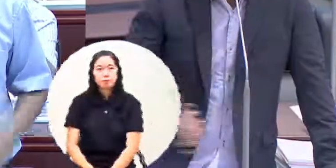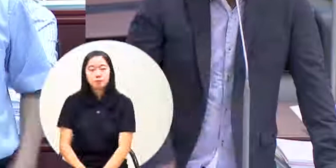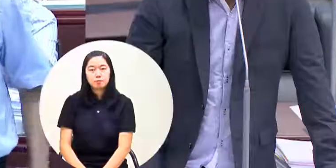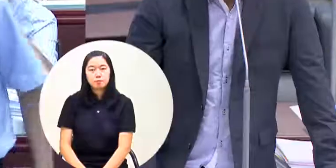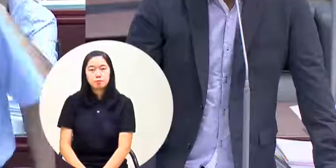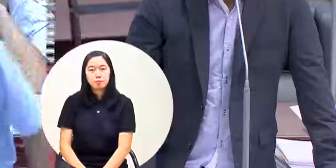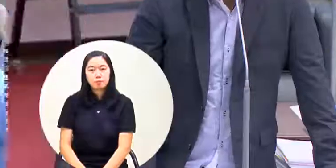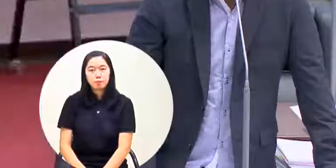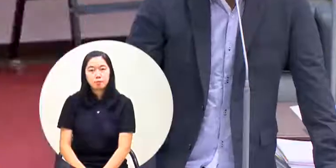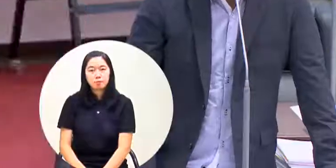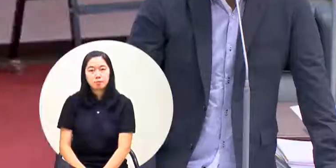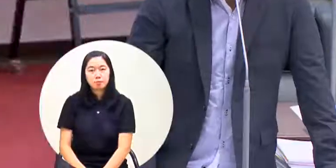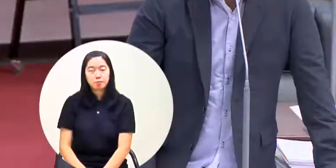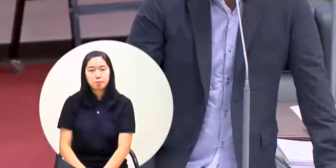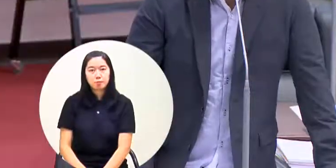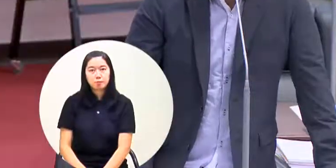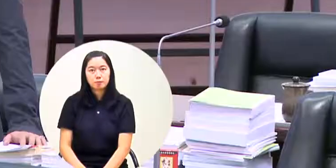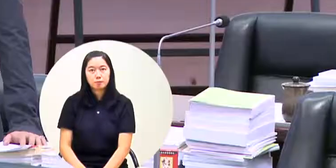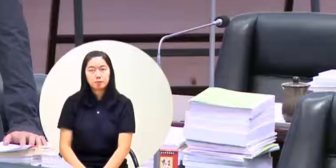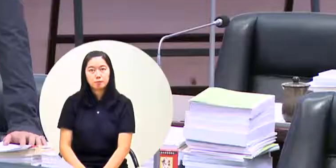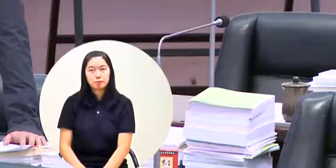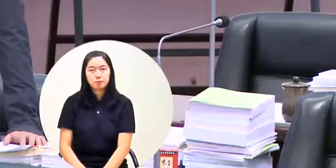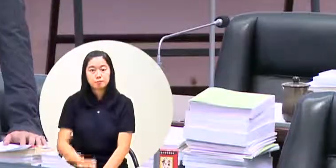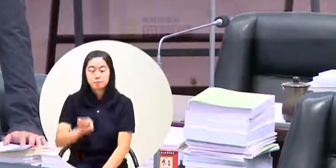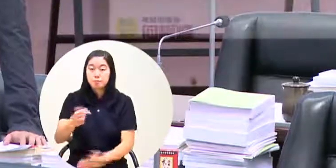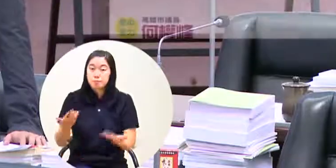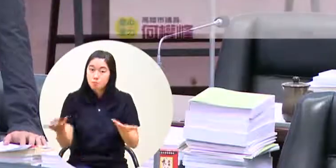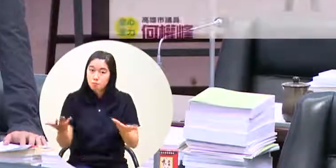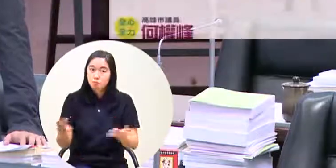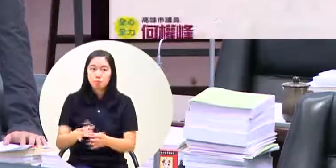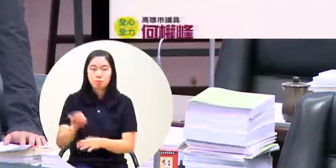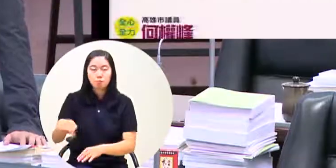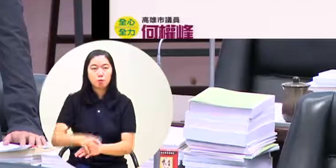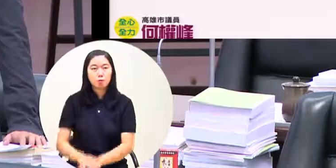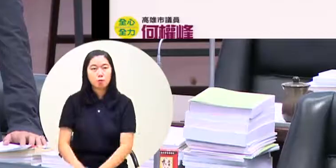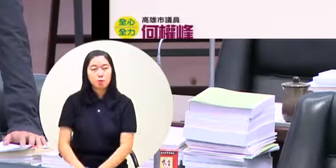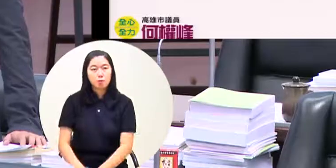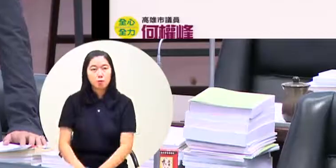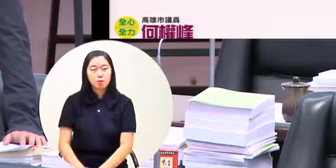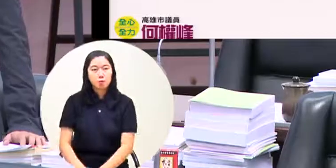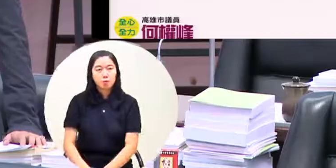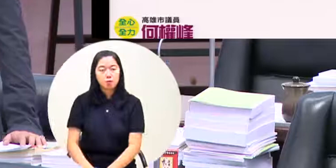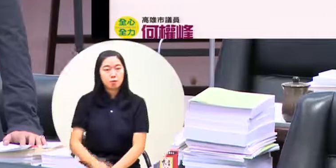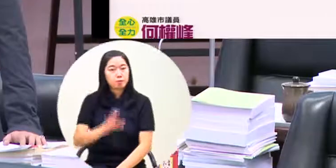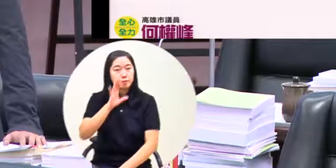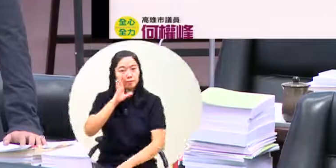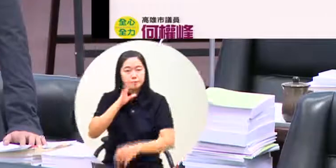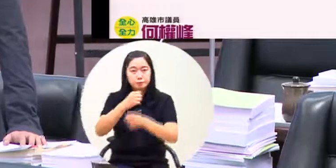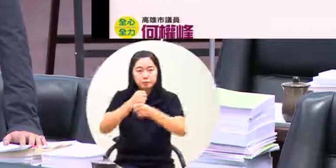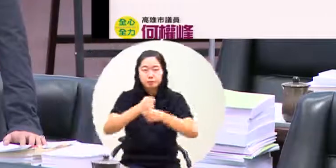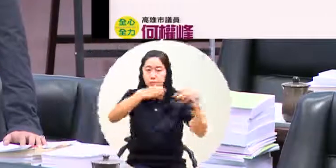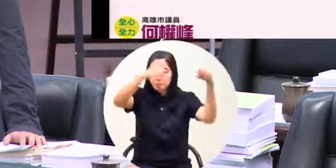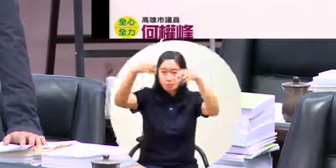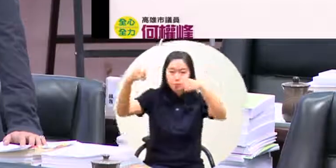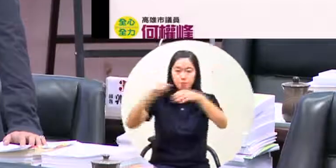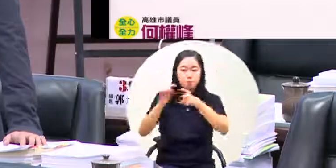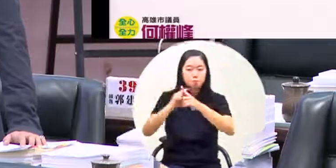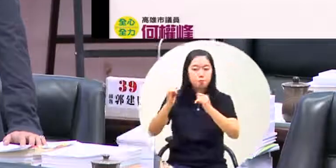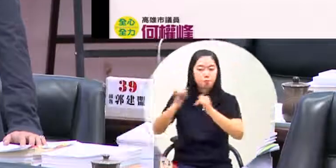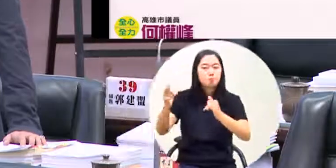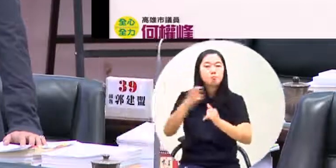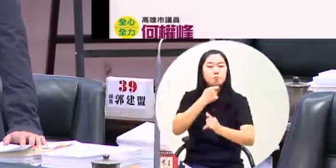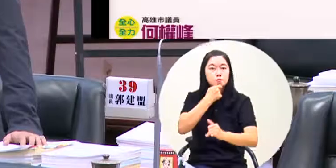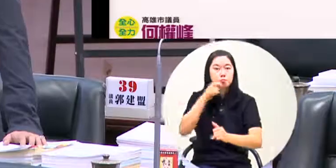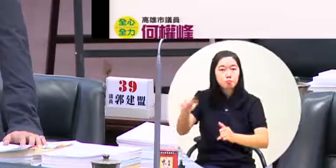坐。我想这个部分为什么哈马星地区的民众愿意去把他的二行程机